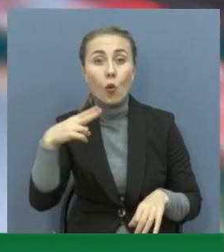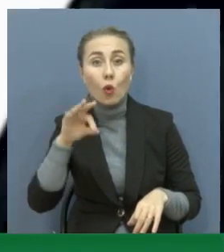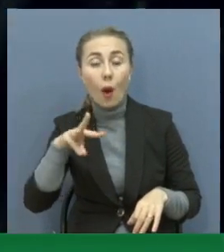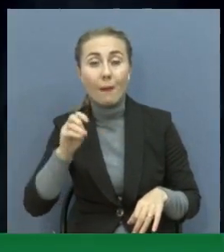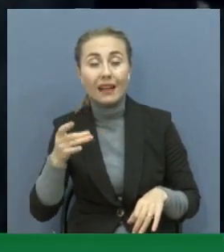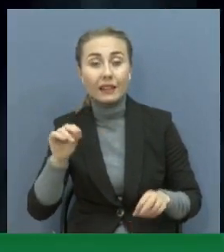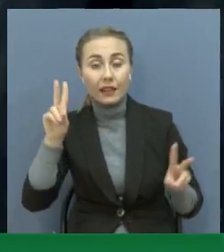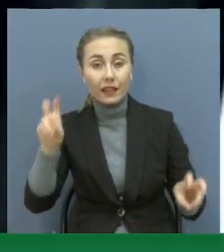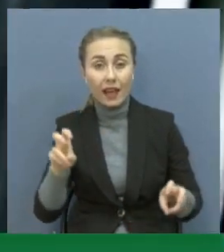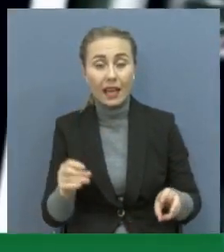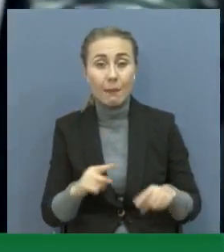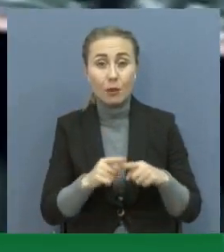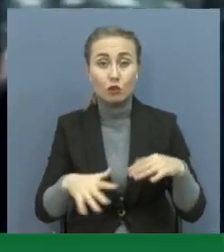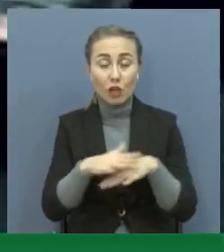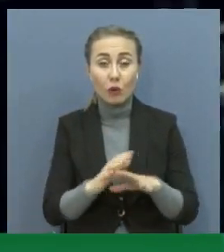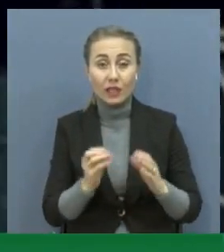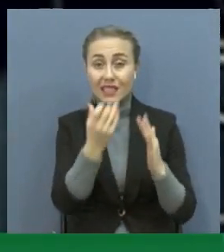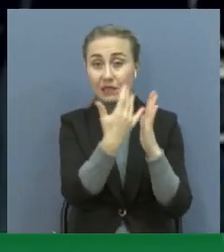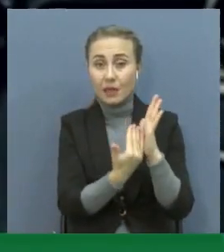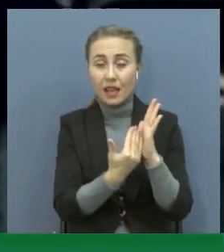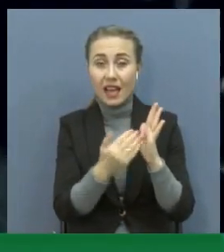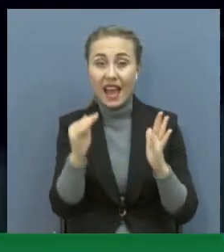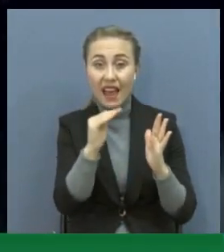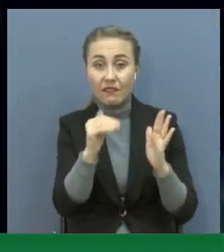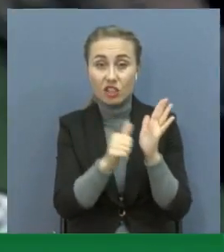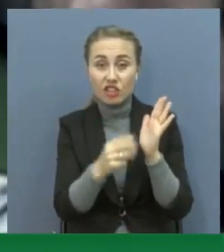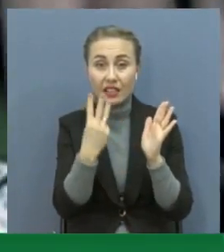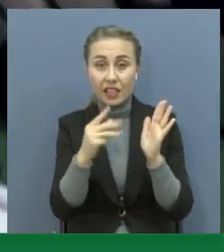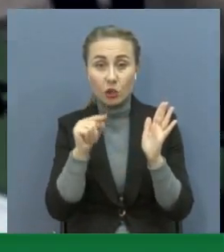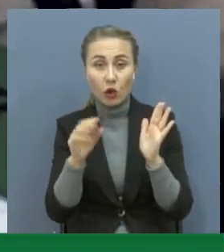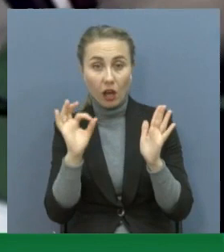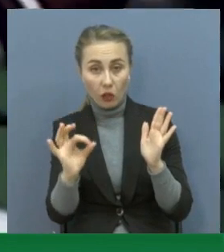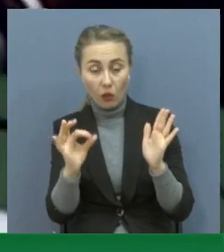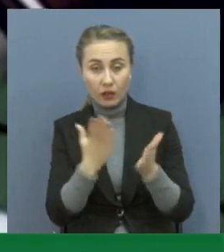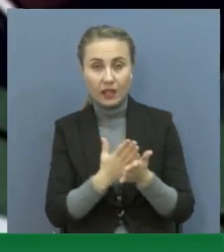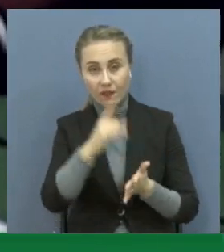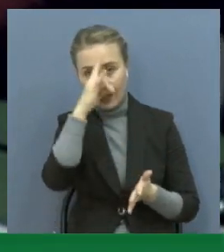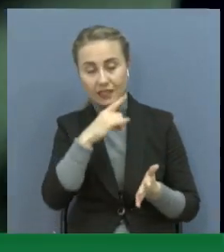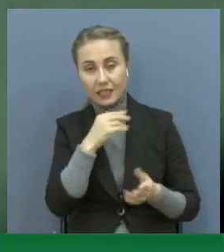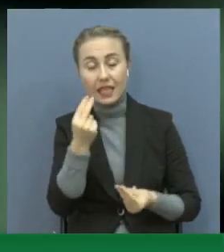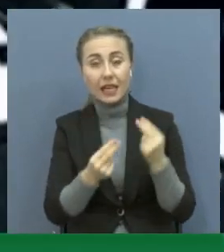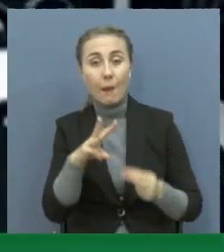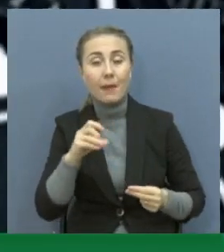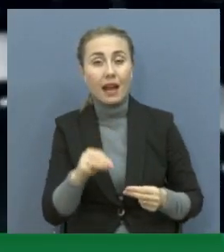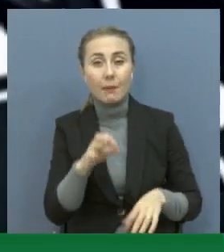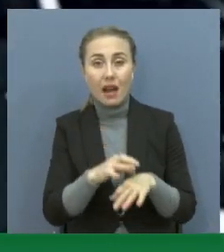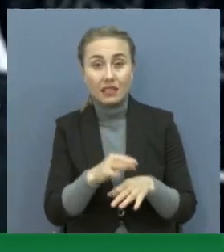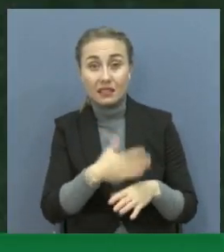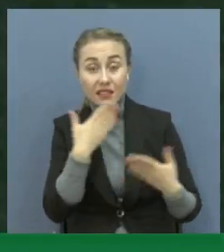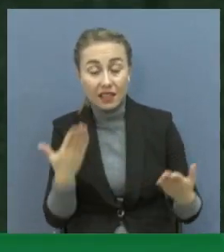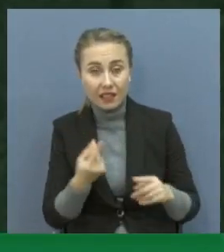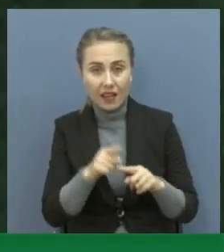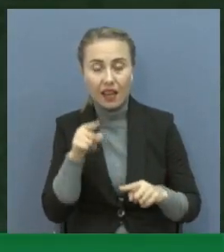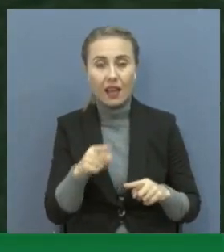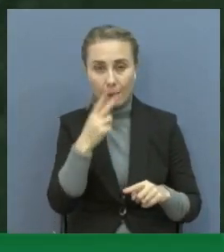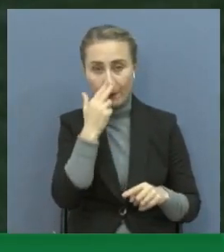и включила в международный список под кодом F63.0. В Казахстане игромания болезнью пока не признана. От пагубной